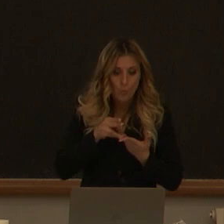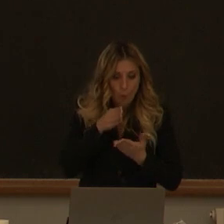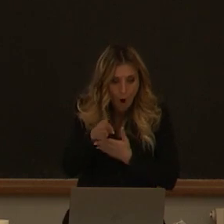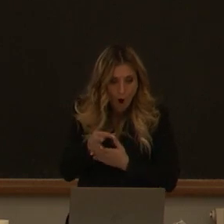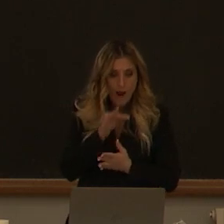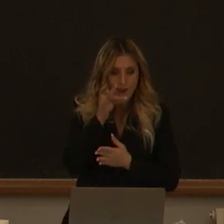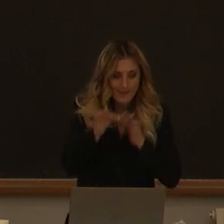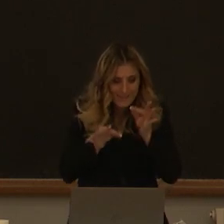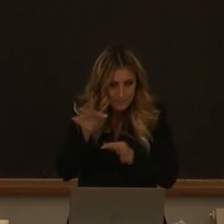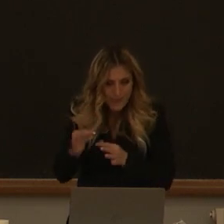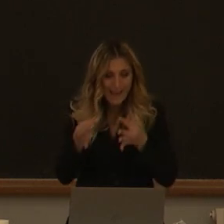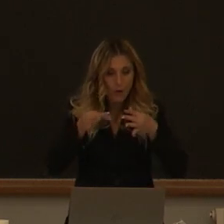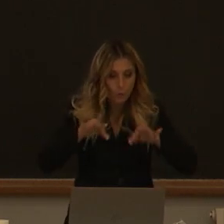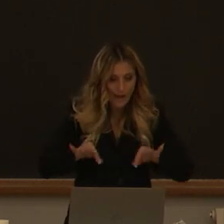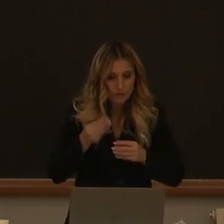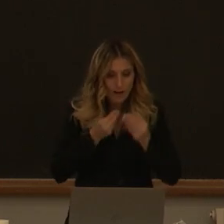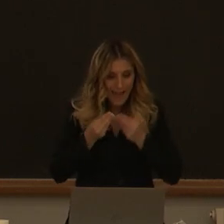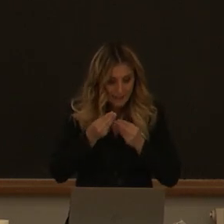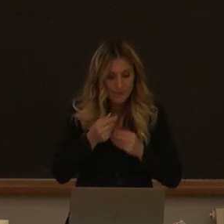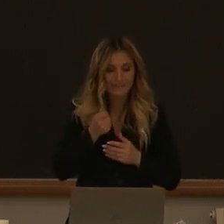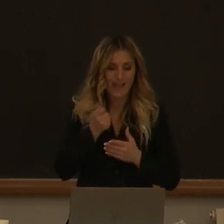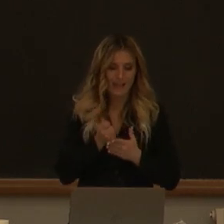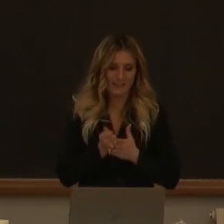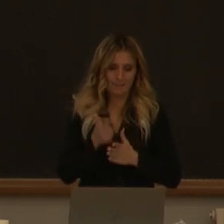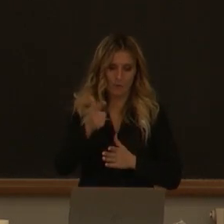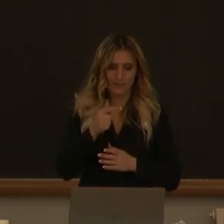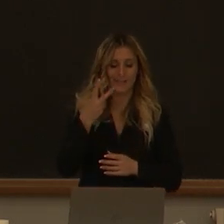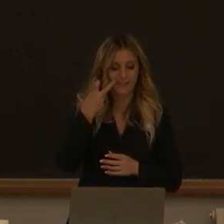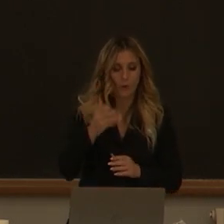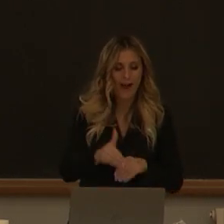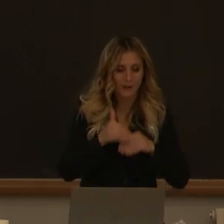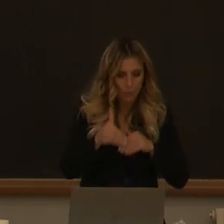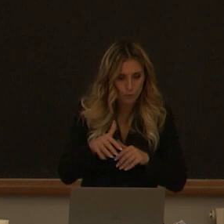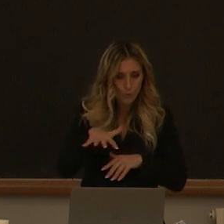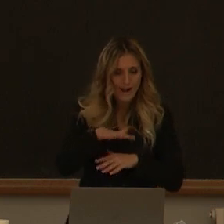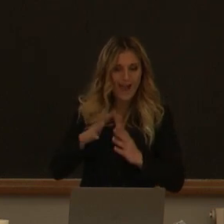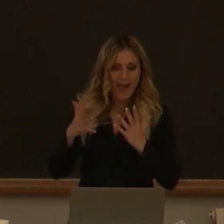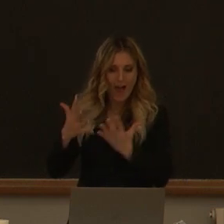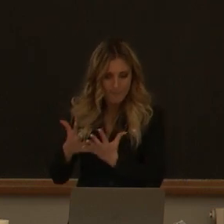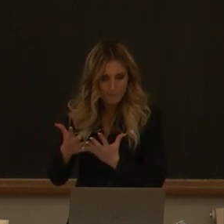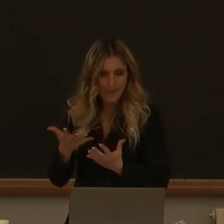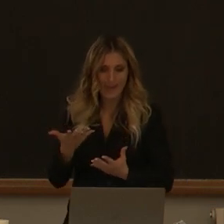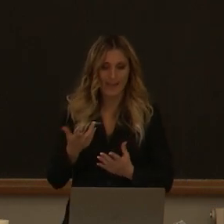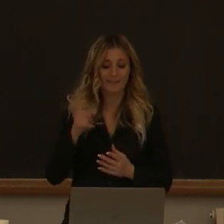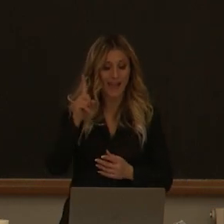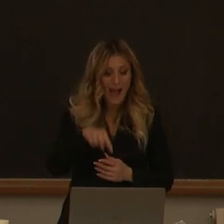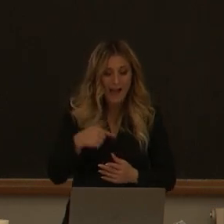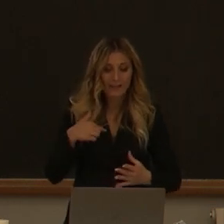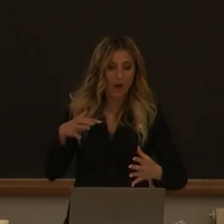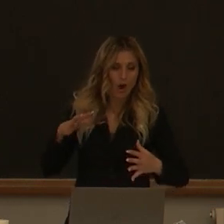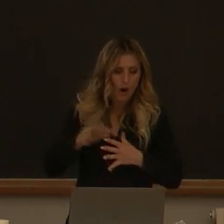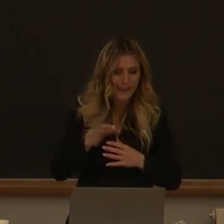alimentare, significa parlare di alimentazione, agricoltura, ambiente, ma anche legare la storia,